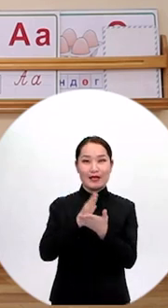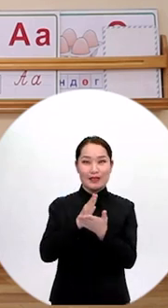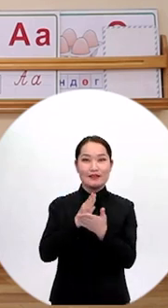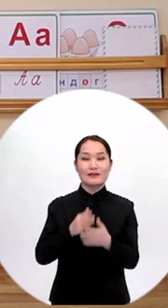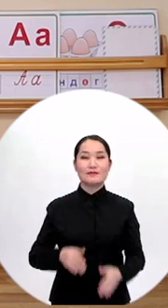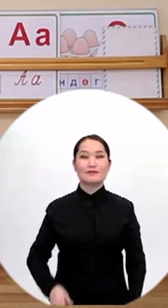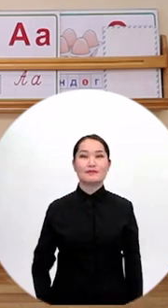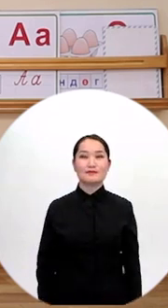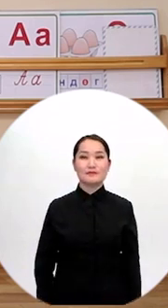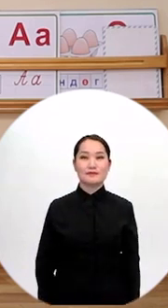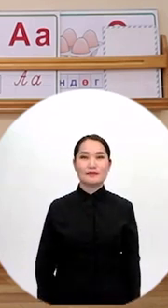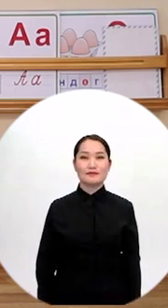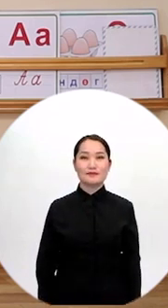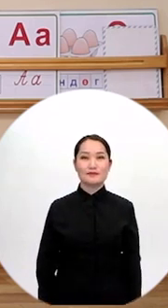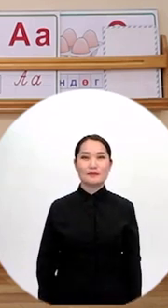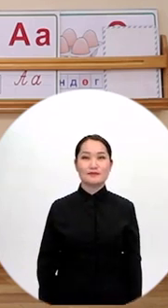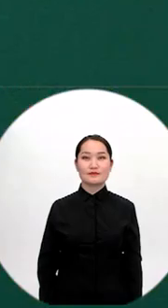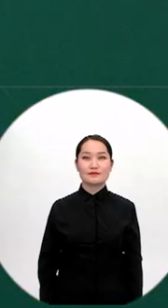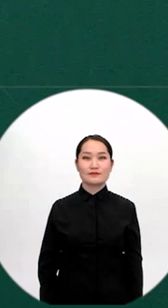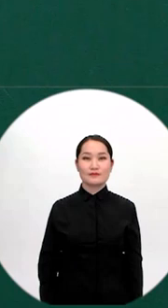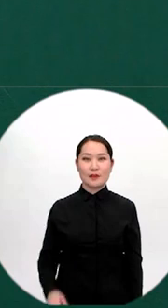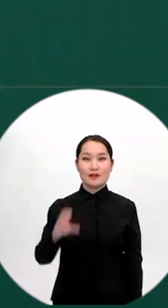Анхааралтай сонсоорой хүүхдүүдээ.